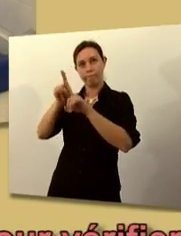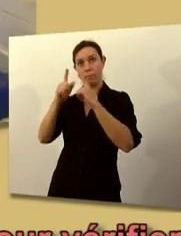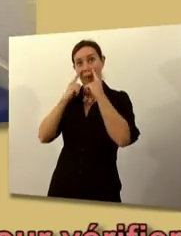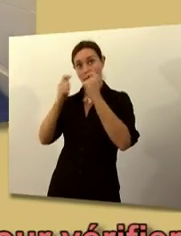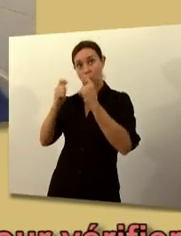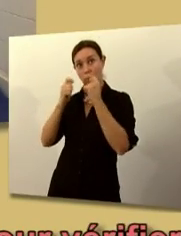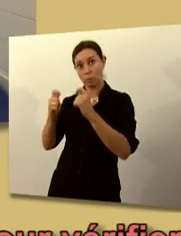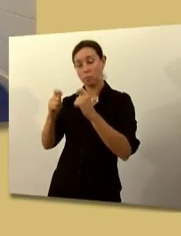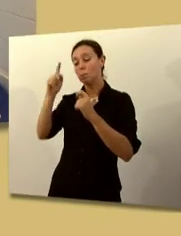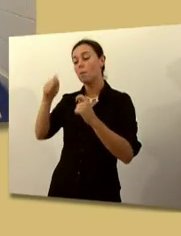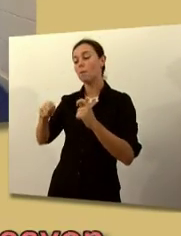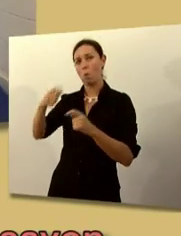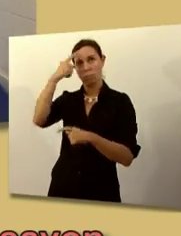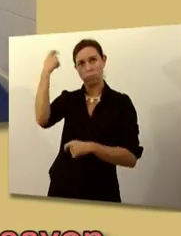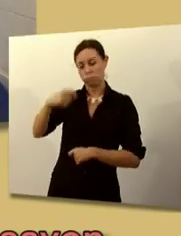Voilà.